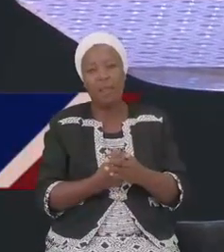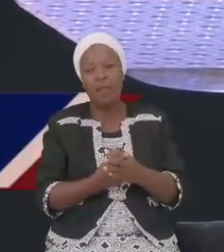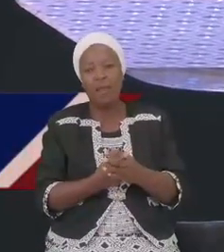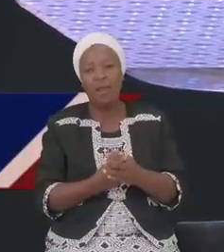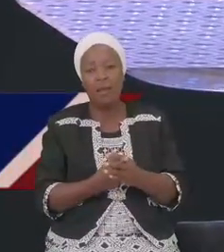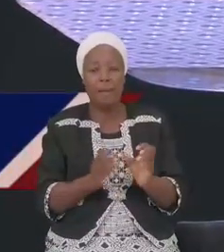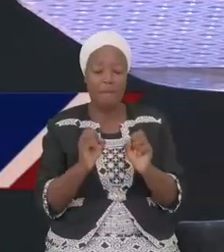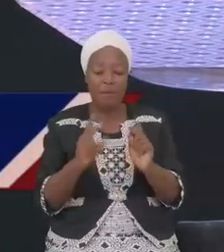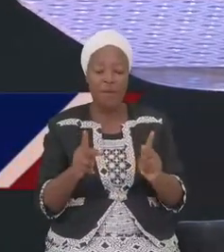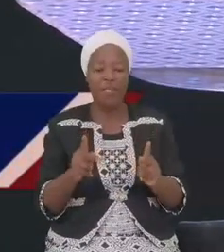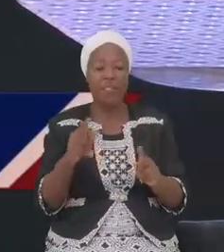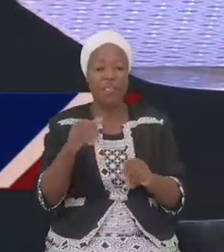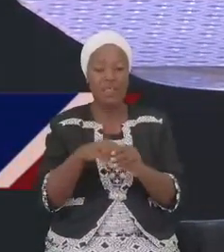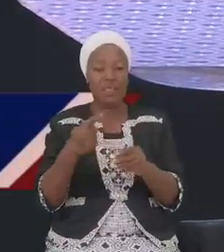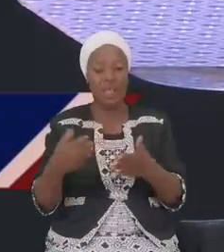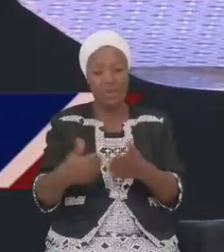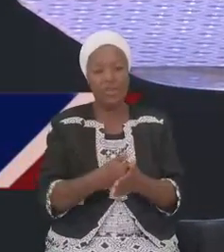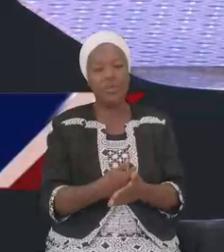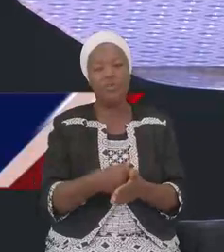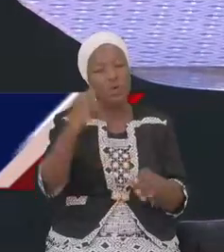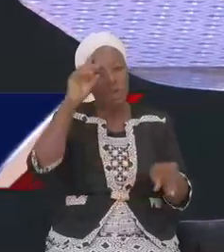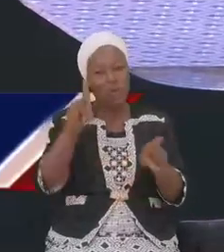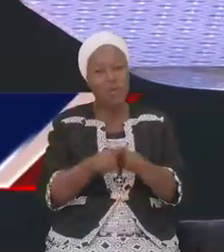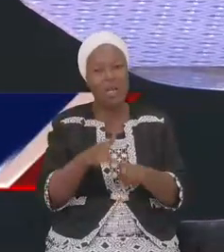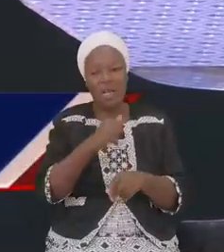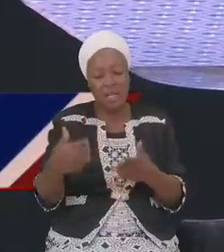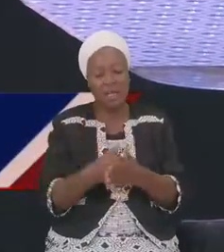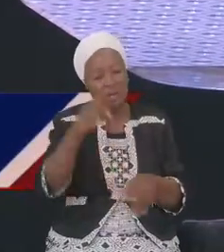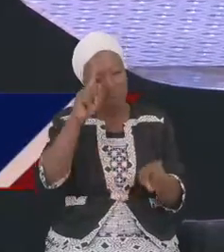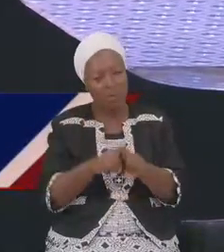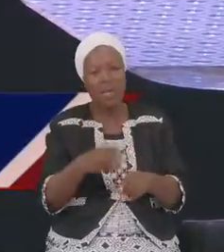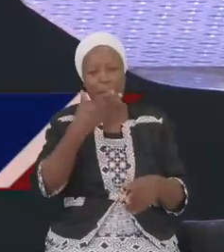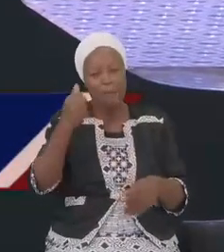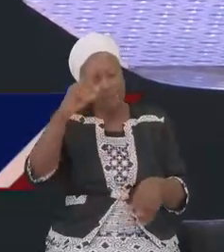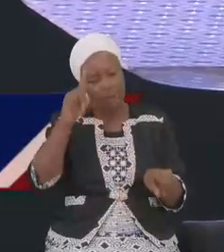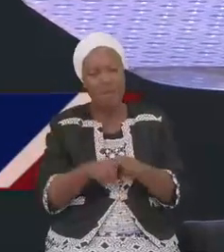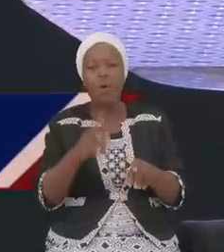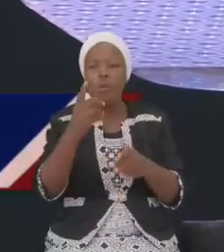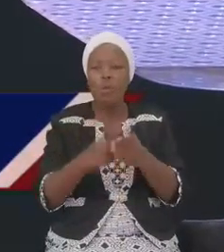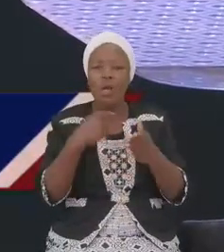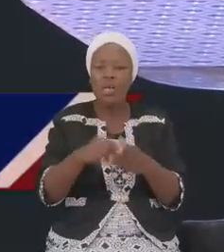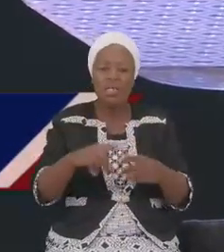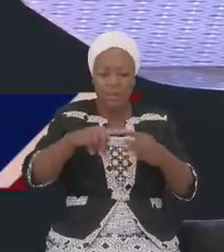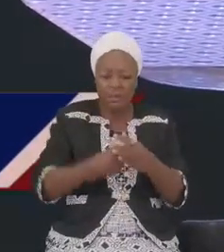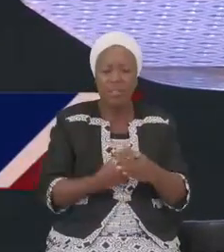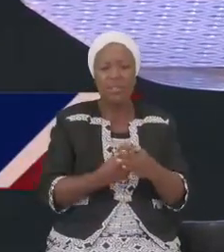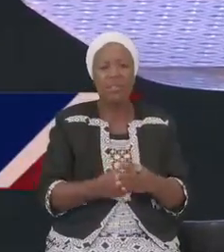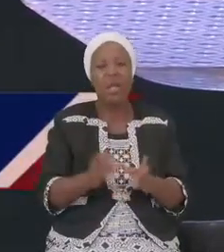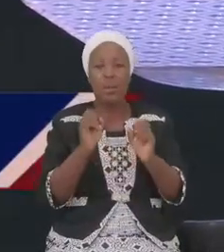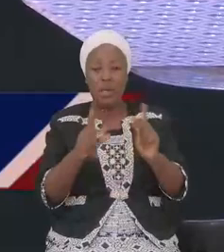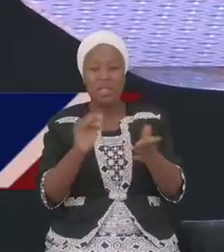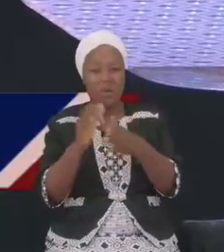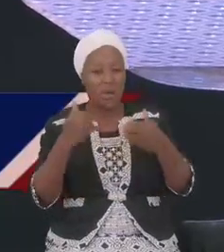nouvelle alliance. Une nouvelle alliance, une meilleure alliance. Quel est le privilège fondamental que nous avons dans